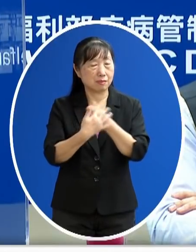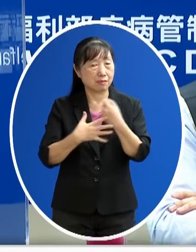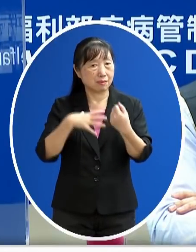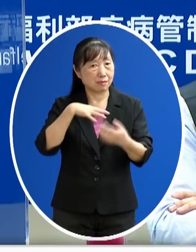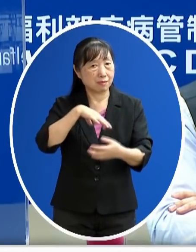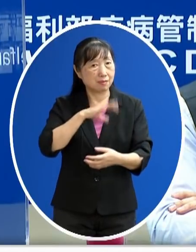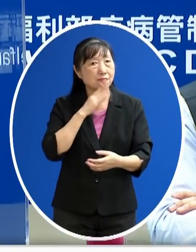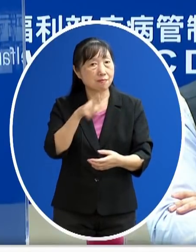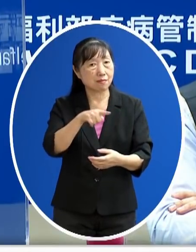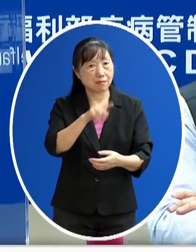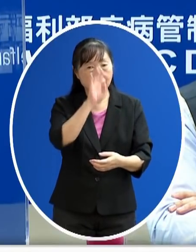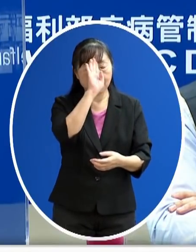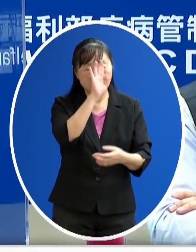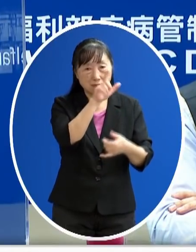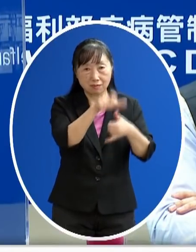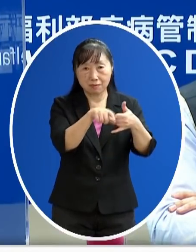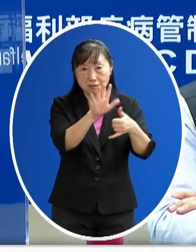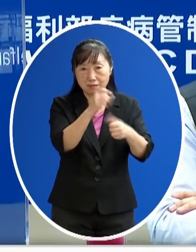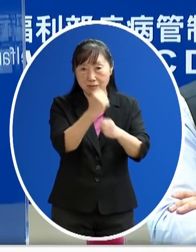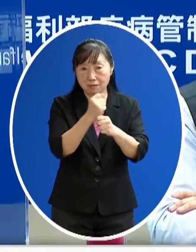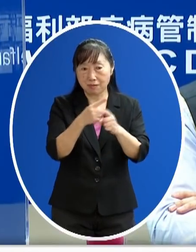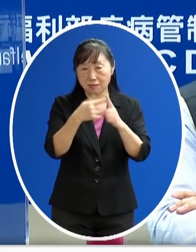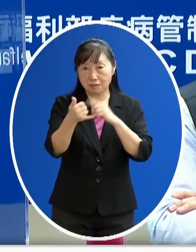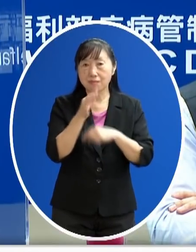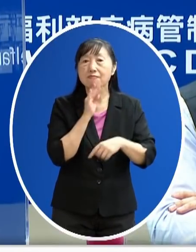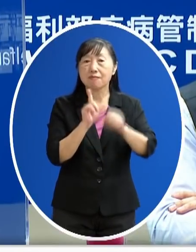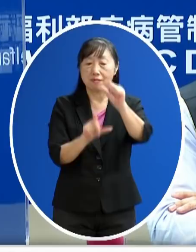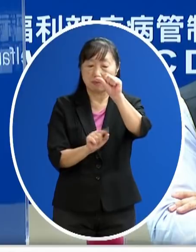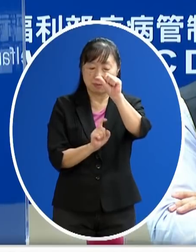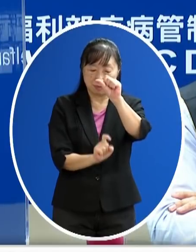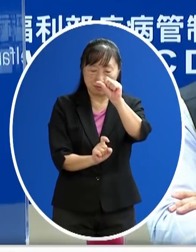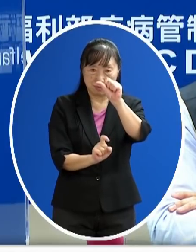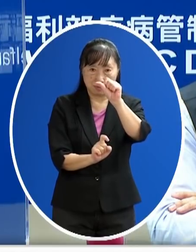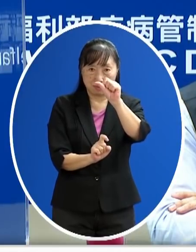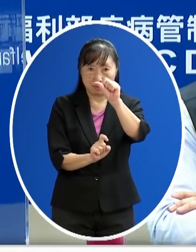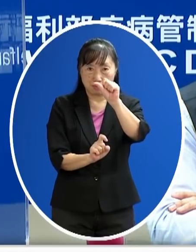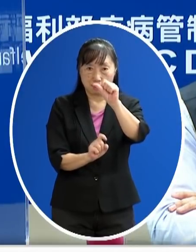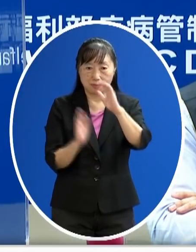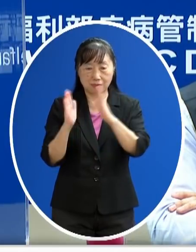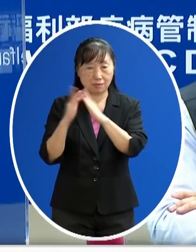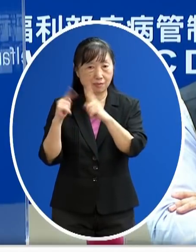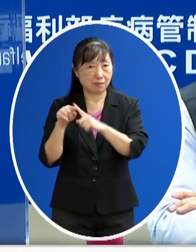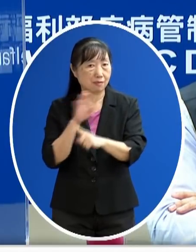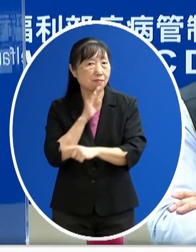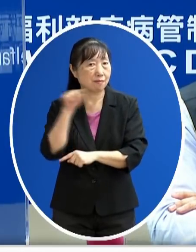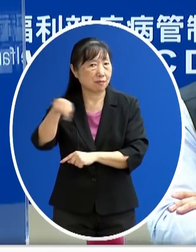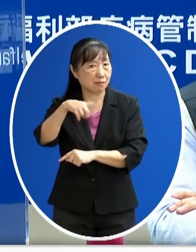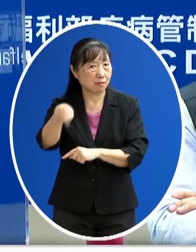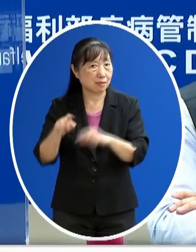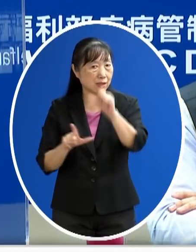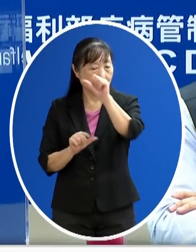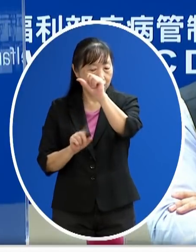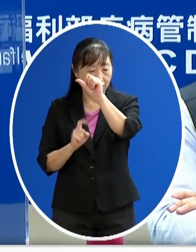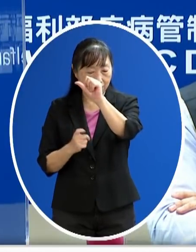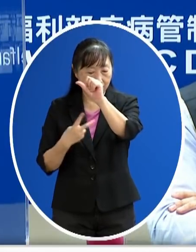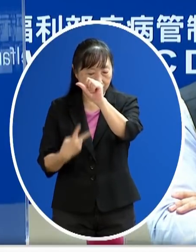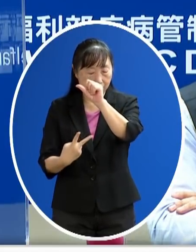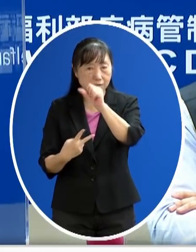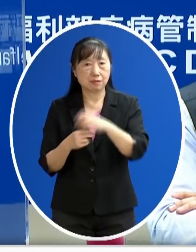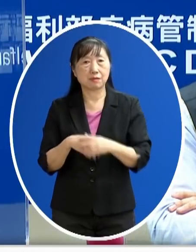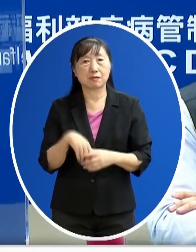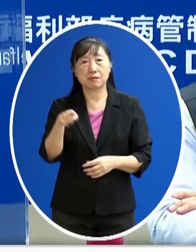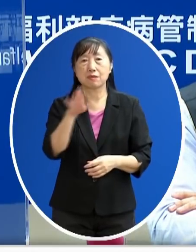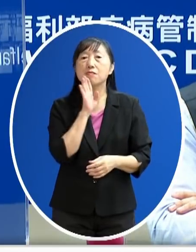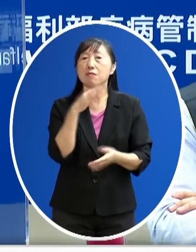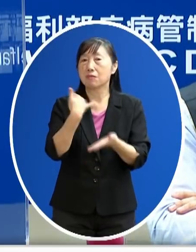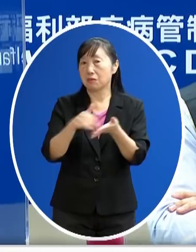在。确诊的工作人员是5月10号，那在家人这边是5月12号，这都是